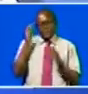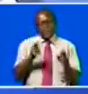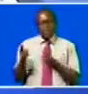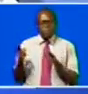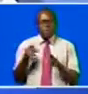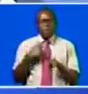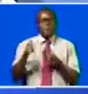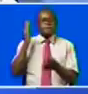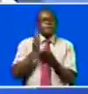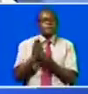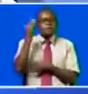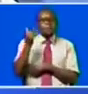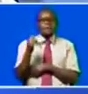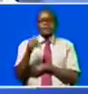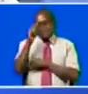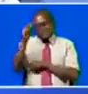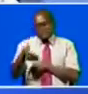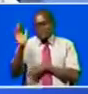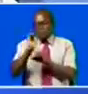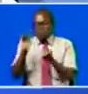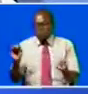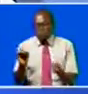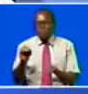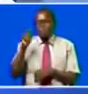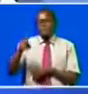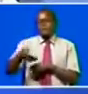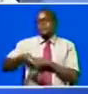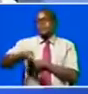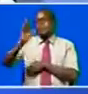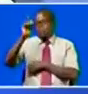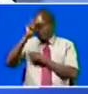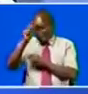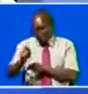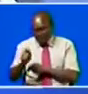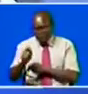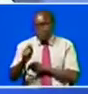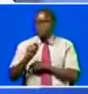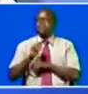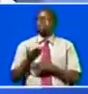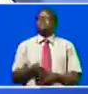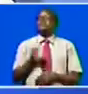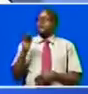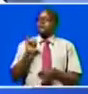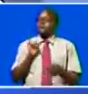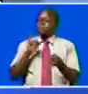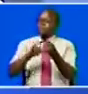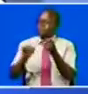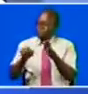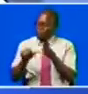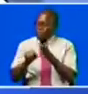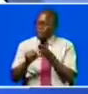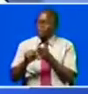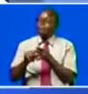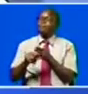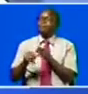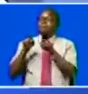kizuri. Lakini mbona hatumogopi Mwenyezi Mungu? Ogopa Mungu kidogo, heshimu ndoa. Na kama unaona ndoa imekushinda unataka kuwekelea simu unasema simu